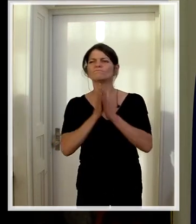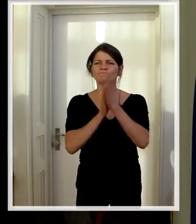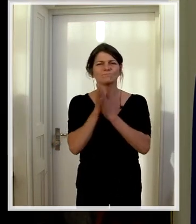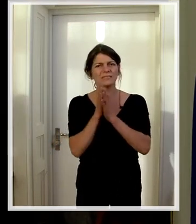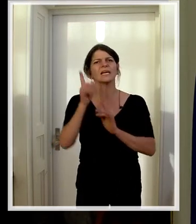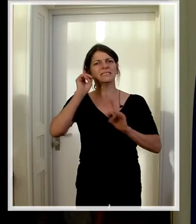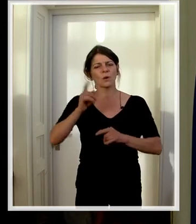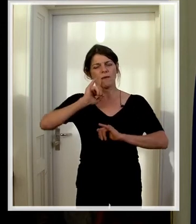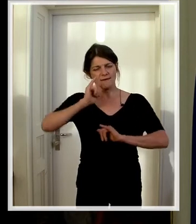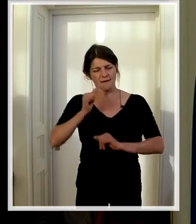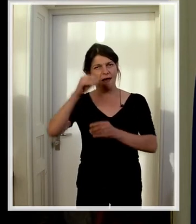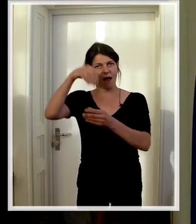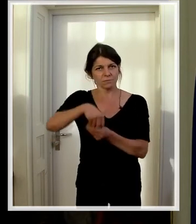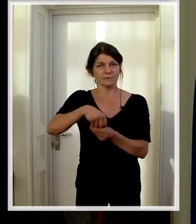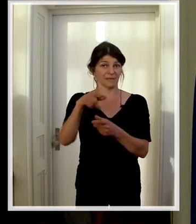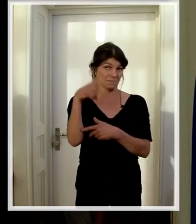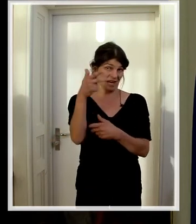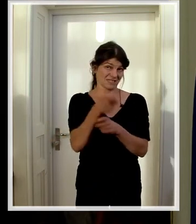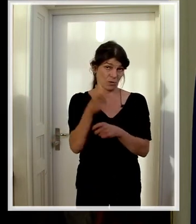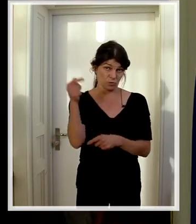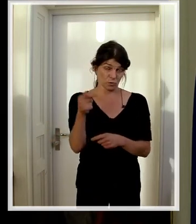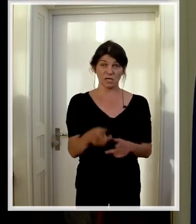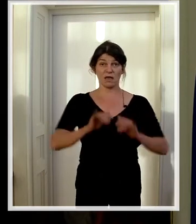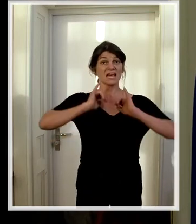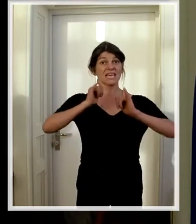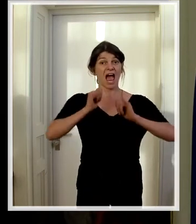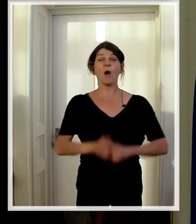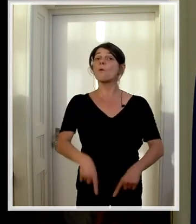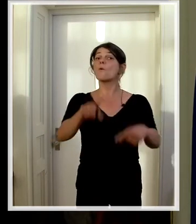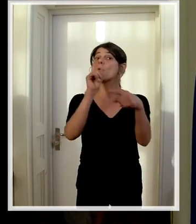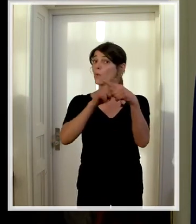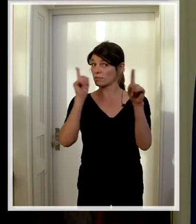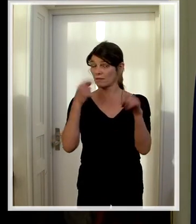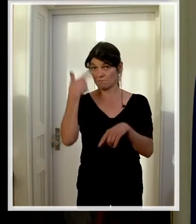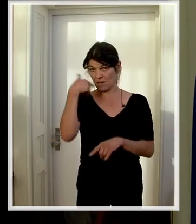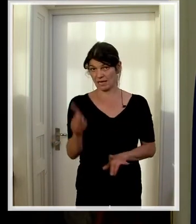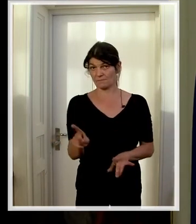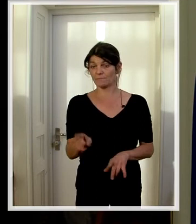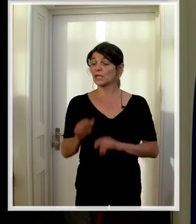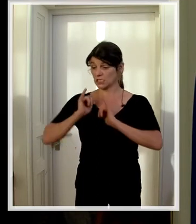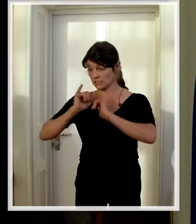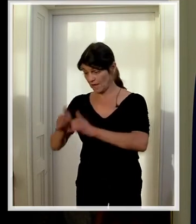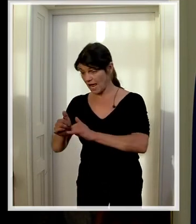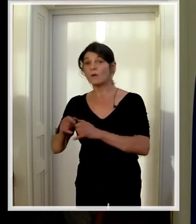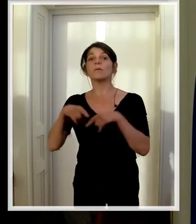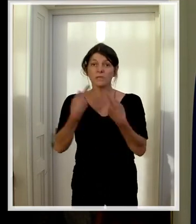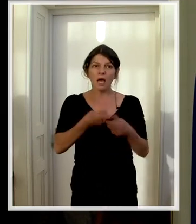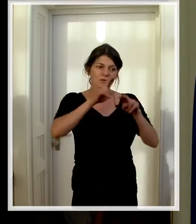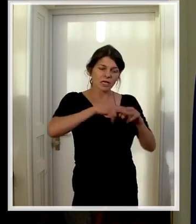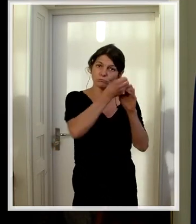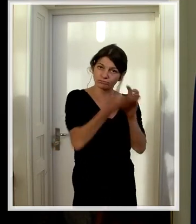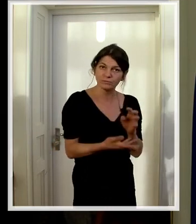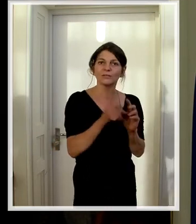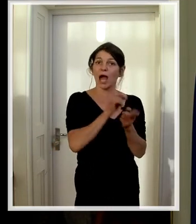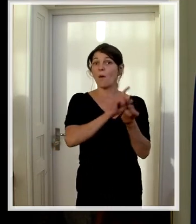in die Urne zu legen am 30. August, und zwar ein Ja und in meinem Sinn, dass wir die anderen Sachen auch umsetzen